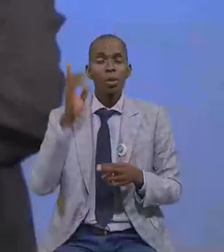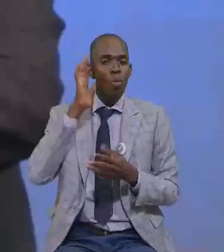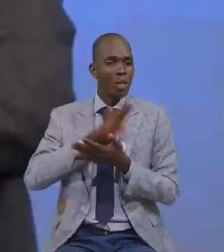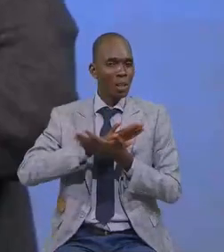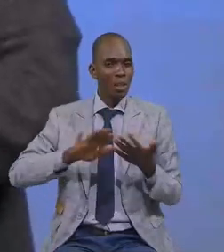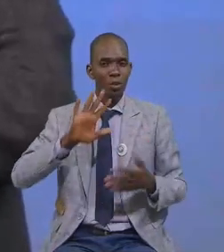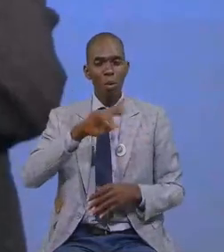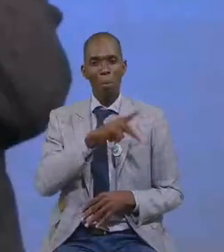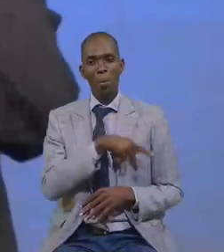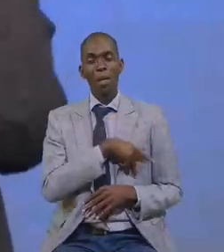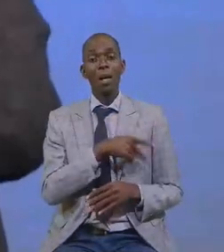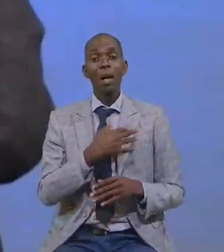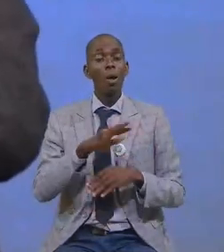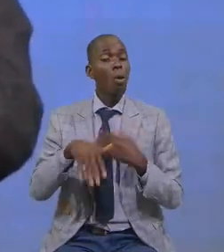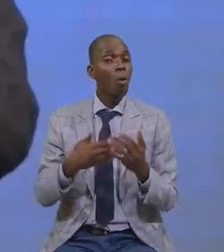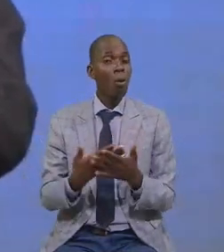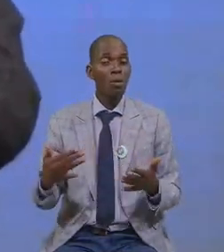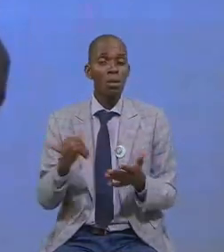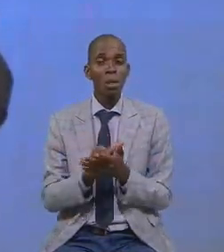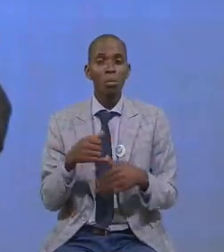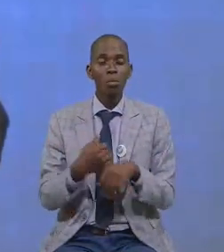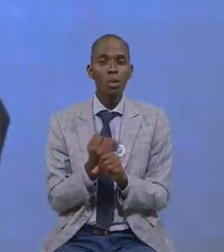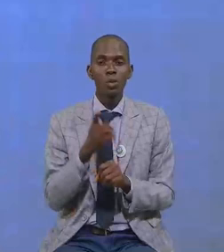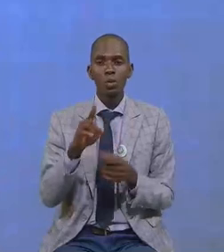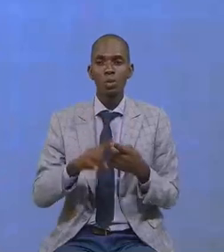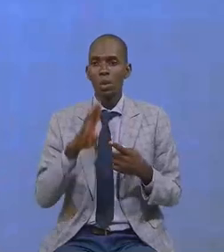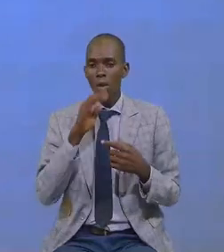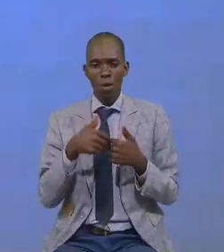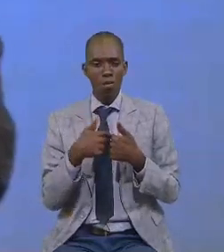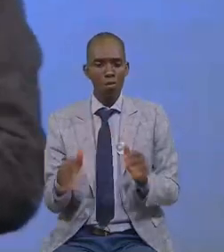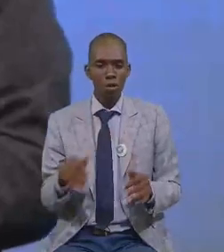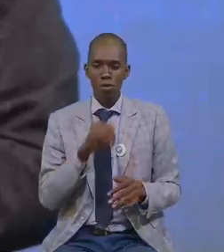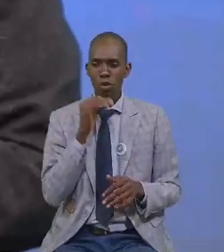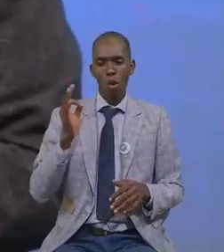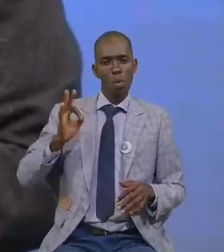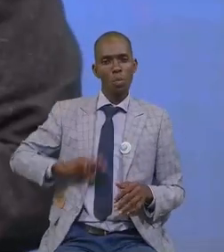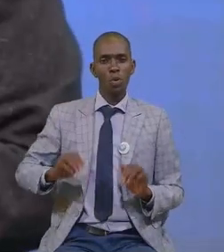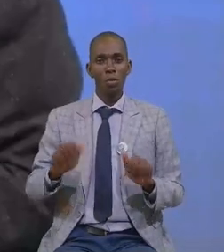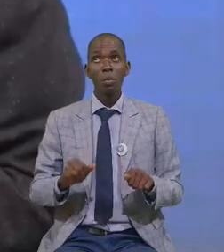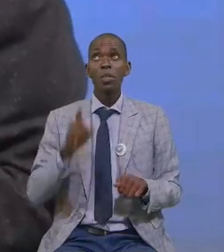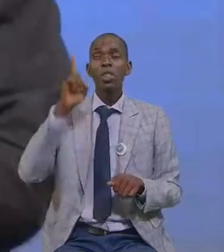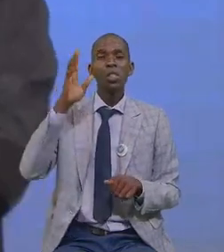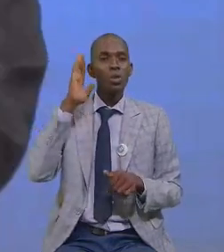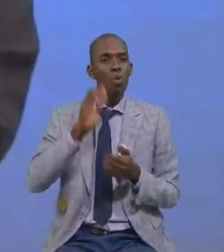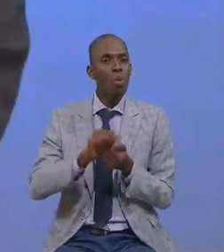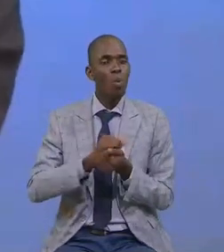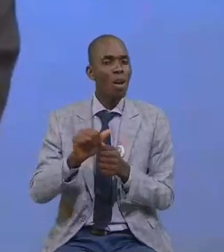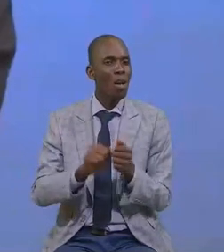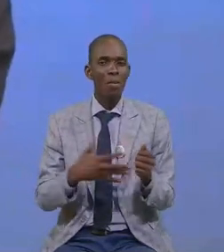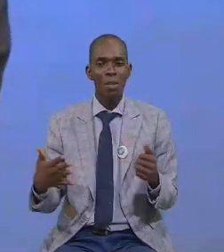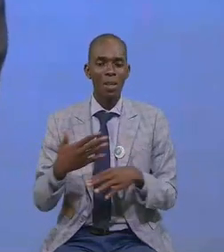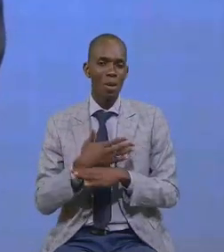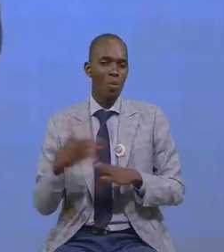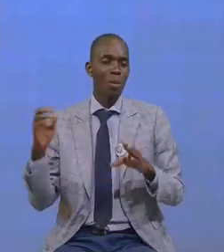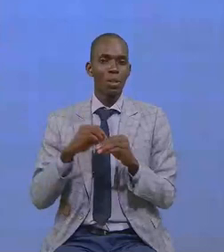Et toutes les choses qui te rendent prodigue, improfitable, il va tout purifier